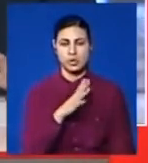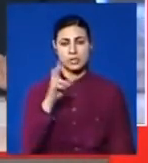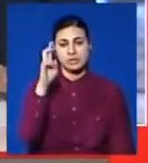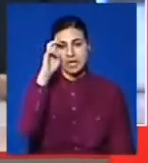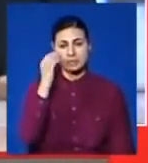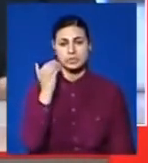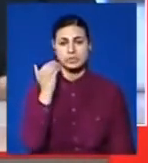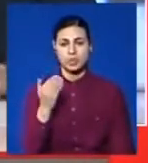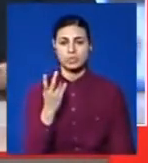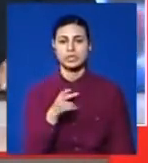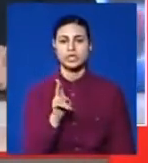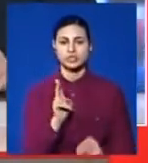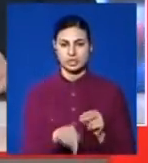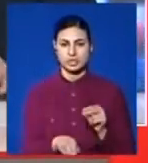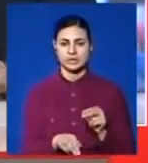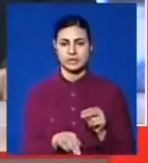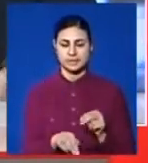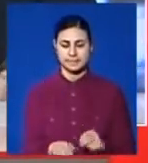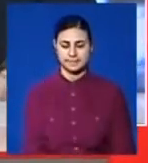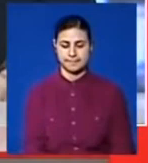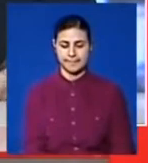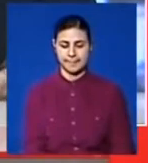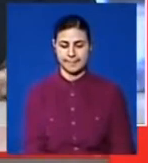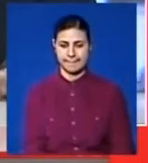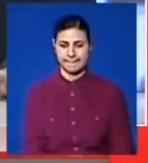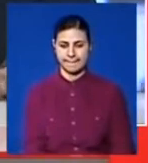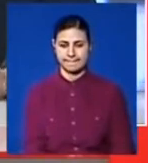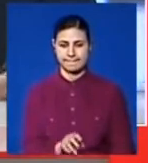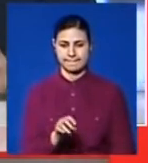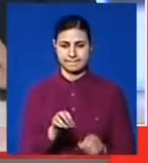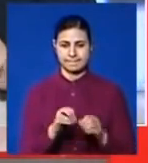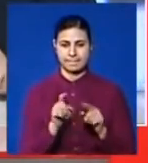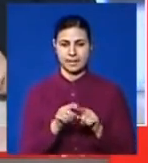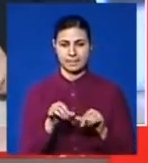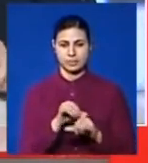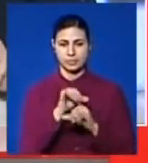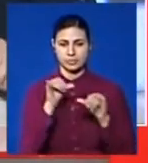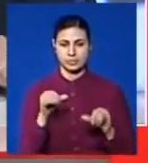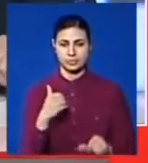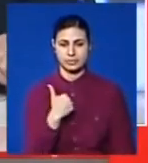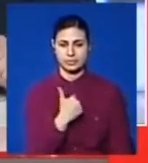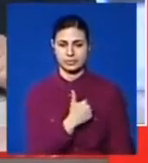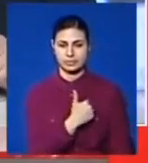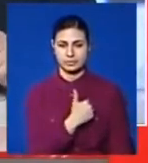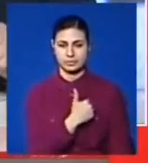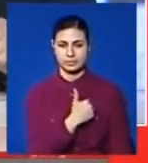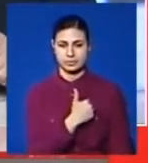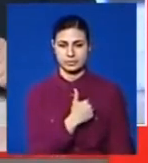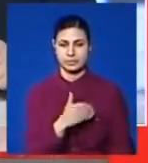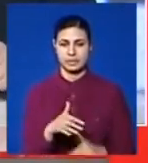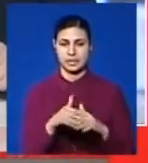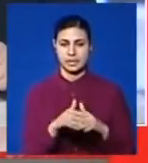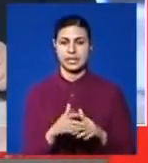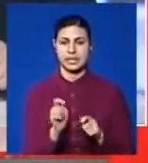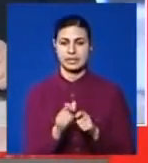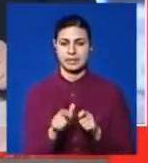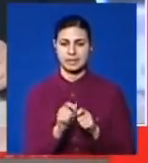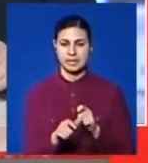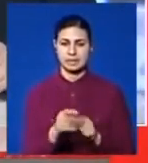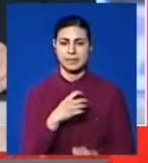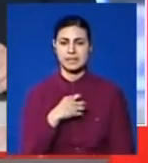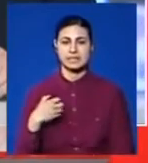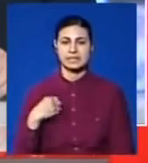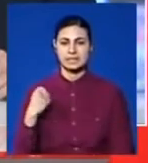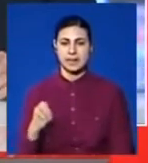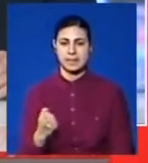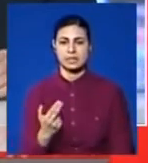სახელმწიფო სტრუქტურების მხრიდან უნდა შეწყდეს ეკლესიის დაფინანსება. აი, ამასაც გავშლი თუ შეიძლება. დიახ, რომ გავშალოთ მაყურებლისთვის, რომ იყოს დასაგები. ერთი არის დაფინანსება, რომელსაც იღებს საპატრიარქო